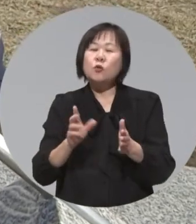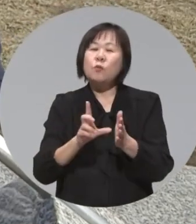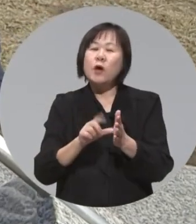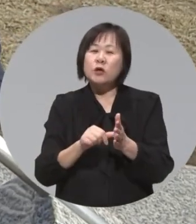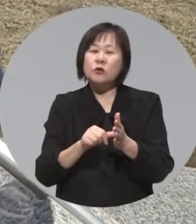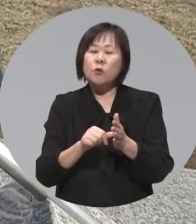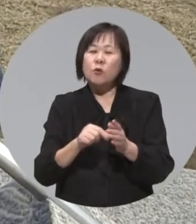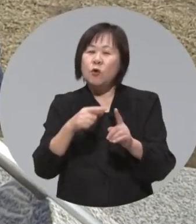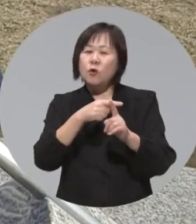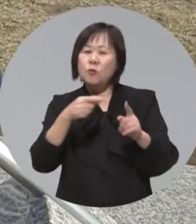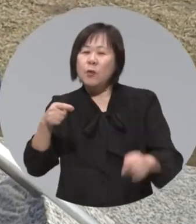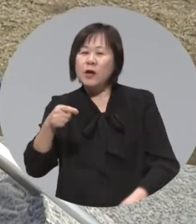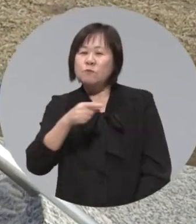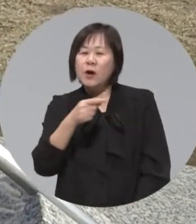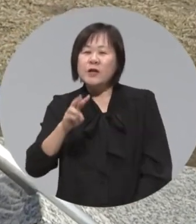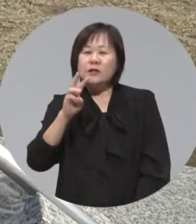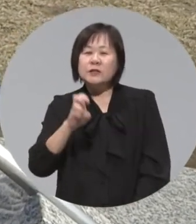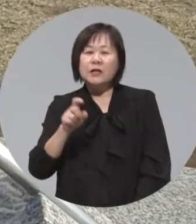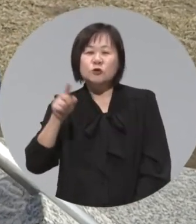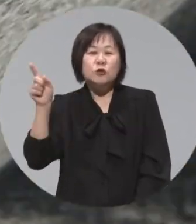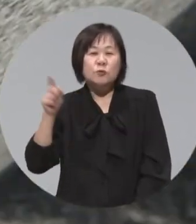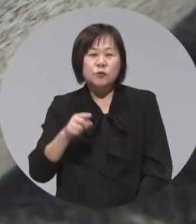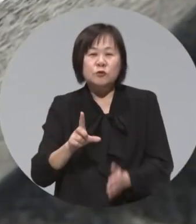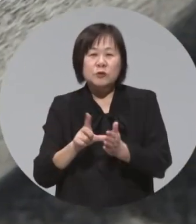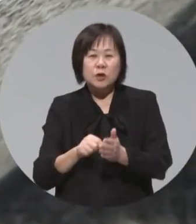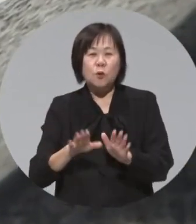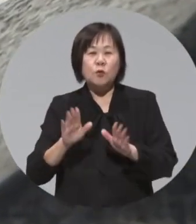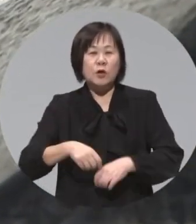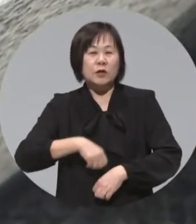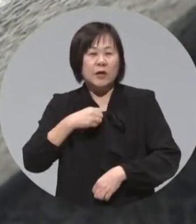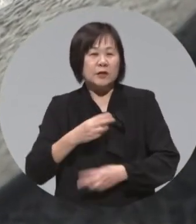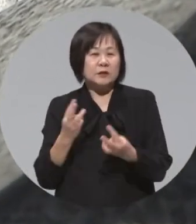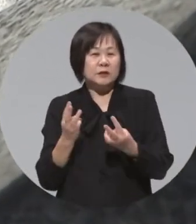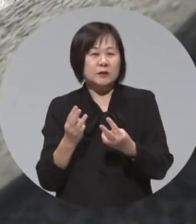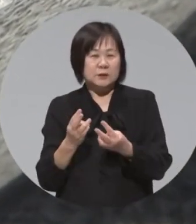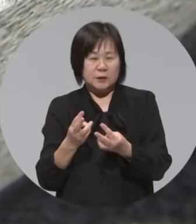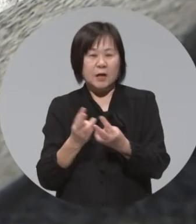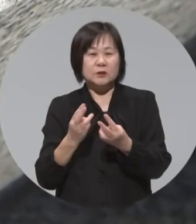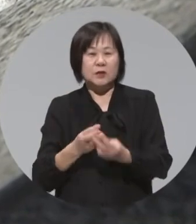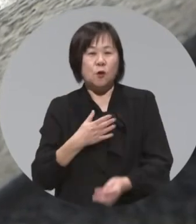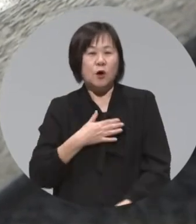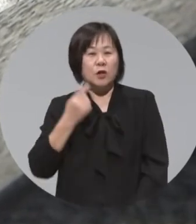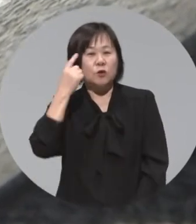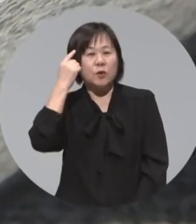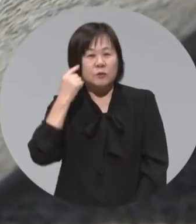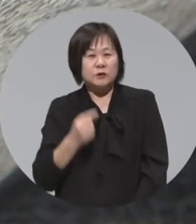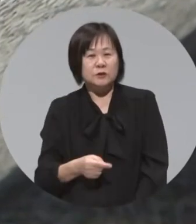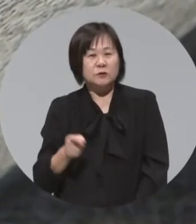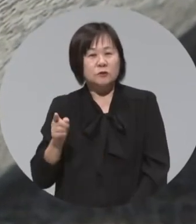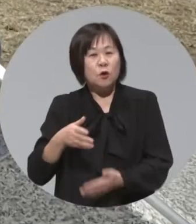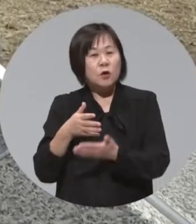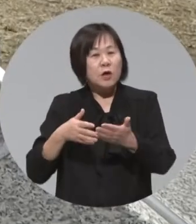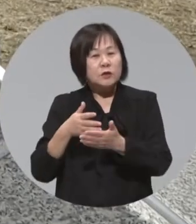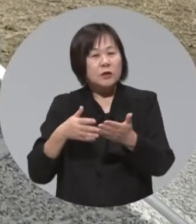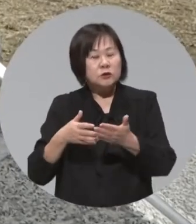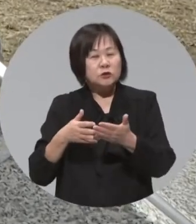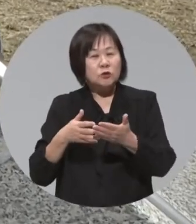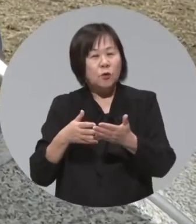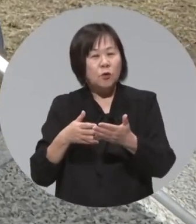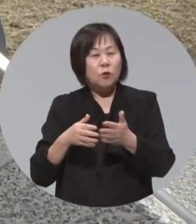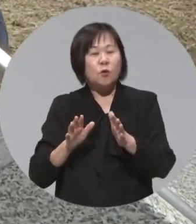分ぐらい引き算すると今の時刻が出ると思います。そうするとここから、31分引き算すると